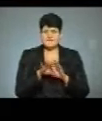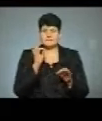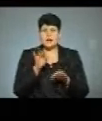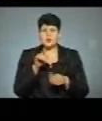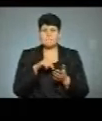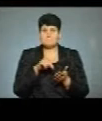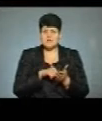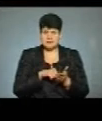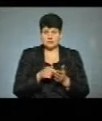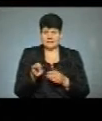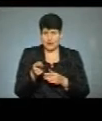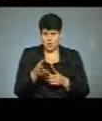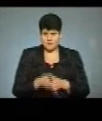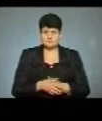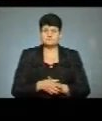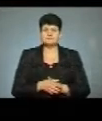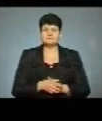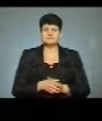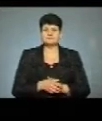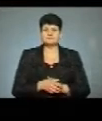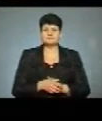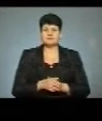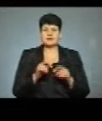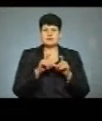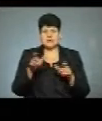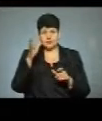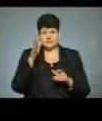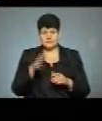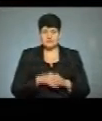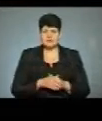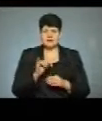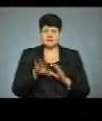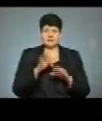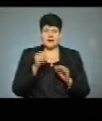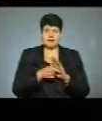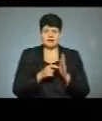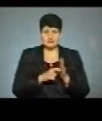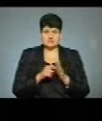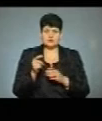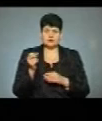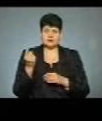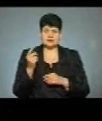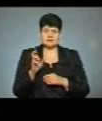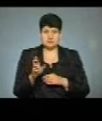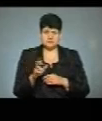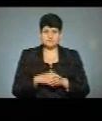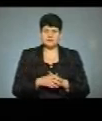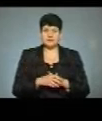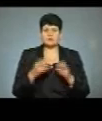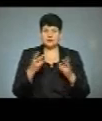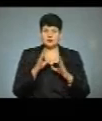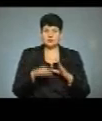місто, місто Тернопіль, заклад освіти та обираю клас 11-й Б. І потрібно буде